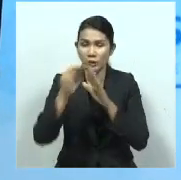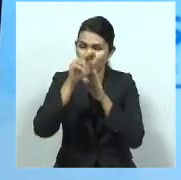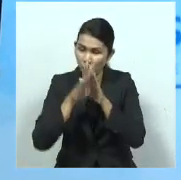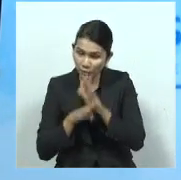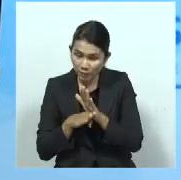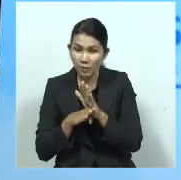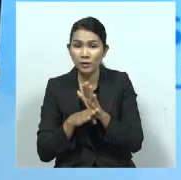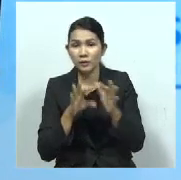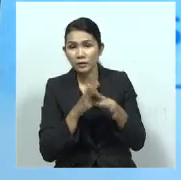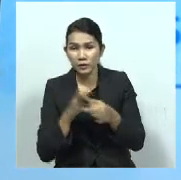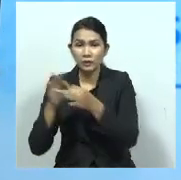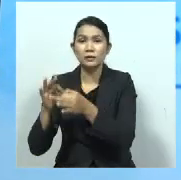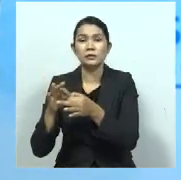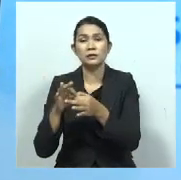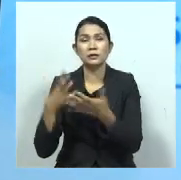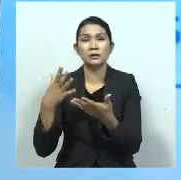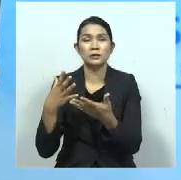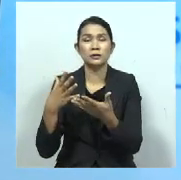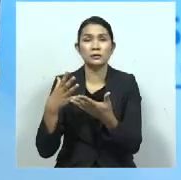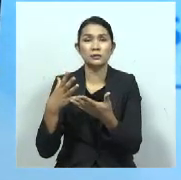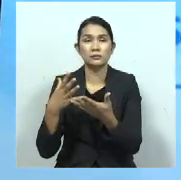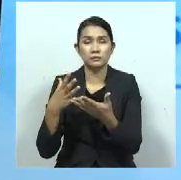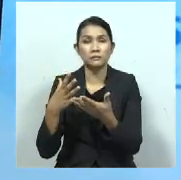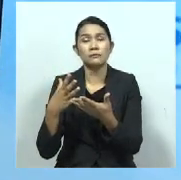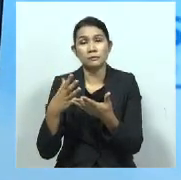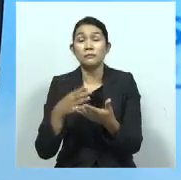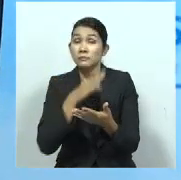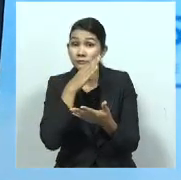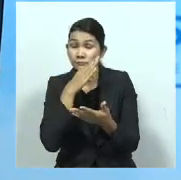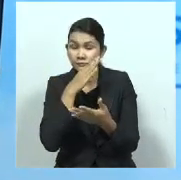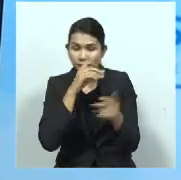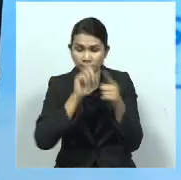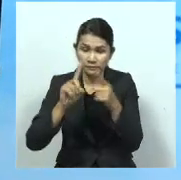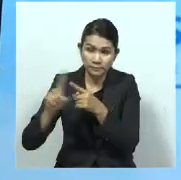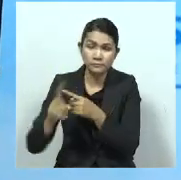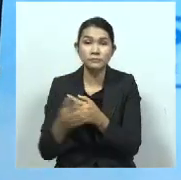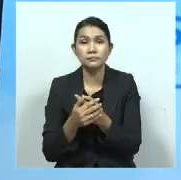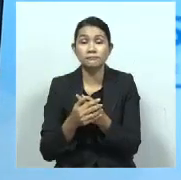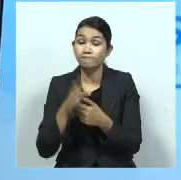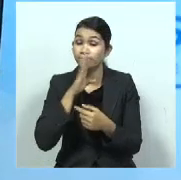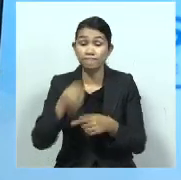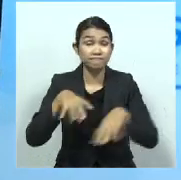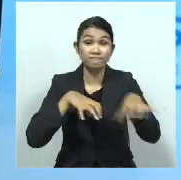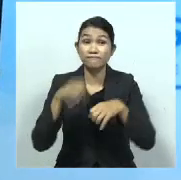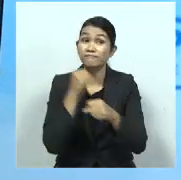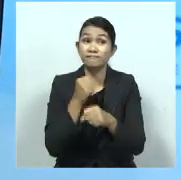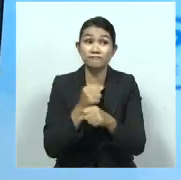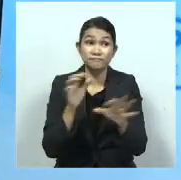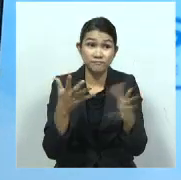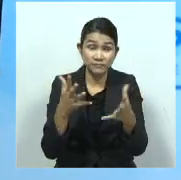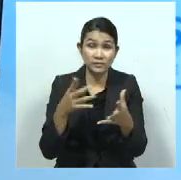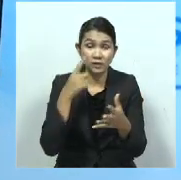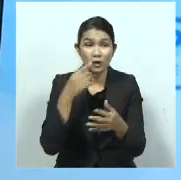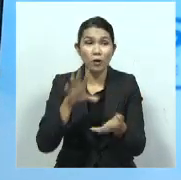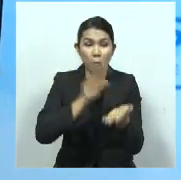ที่จะนำไปสู่ภาคปฏิบัติได้เนี่ยซึ่งก็ถ้าเกิดว่าสิ่งต่างๆเหล่านี้ไม่มีการดำเนินการหรือว่าไม่มีการส่งข้อมูลกลับม